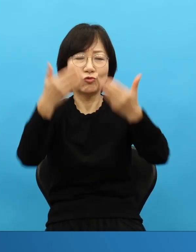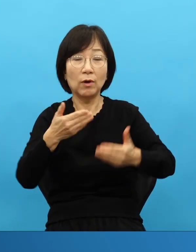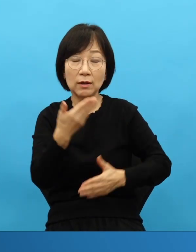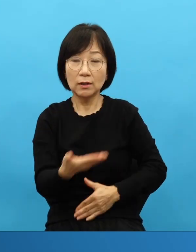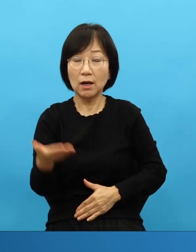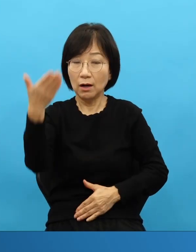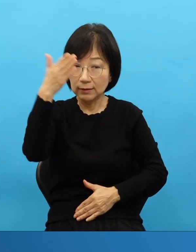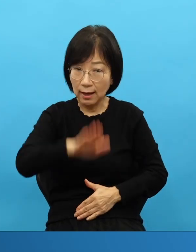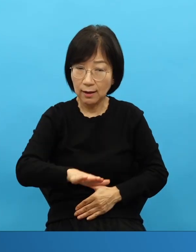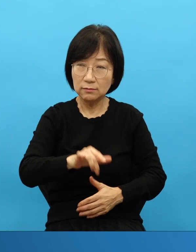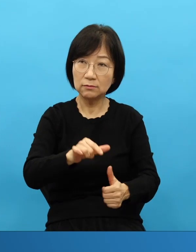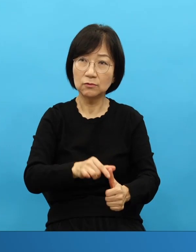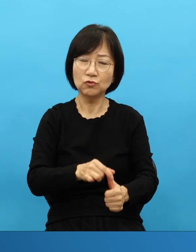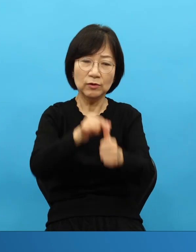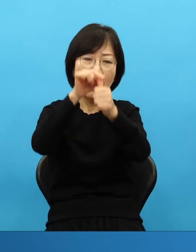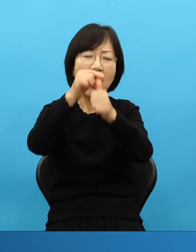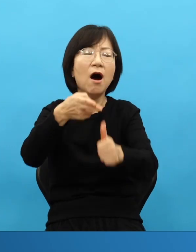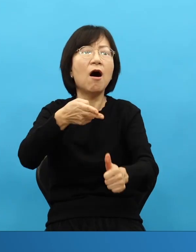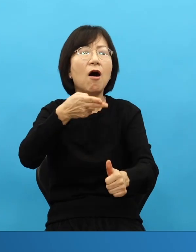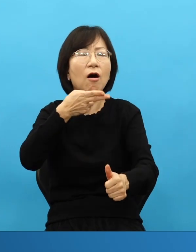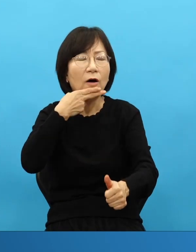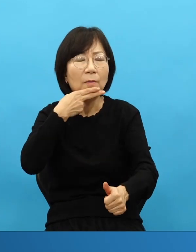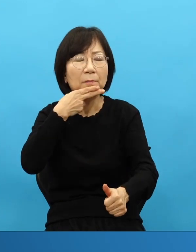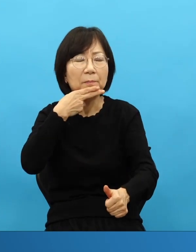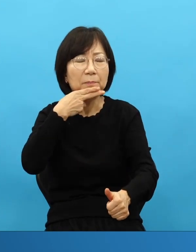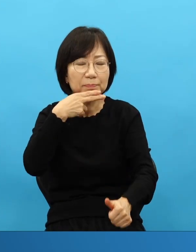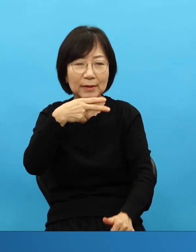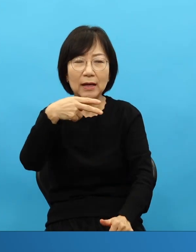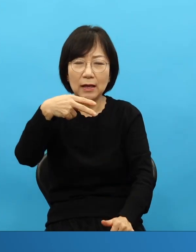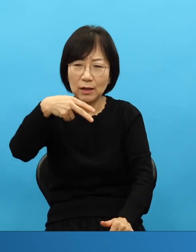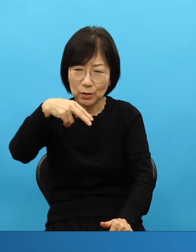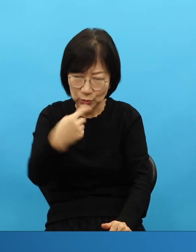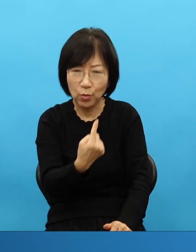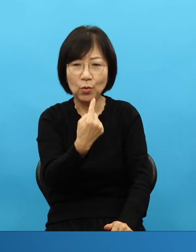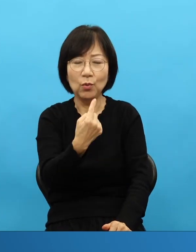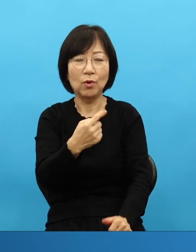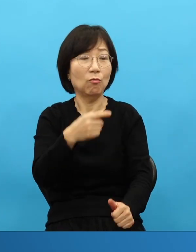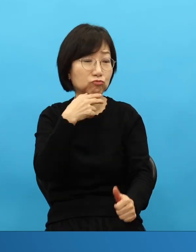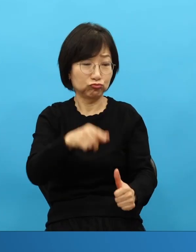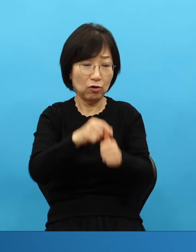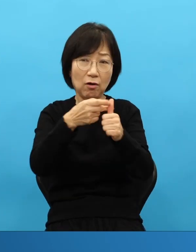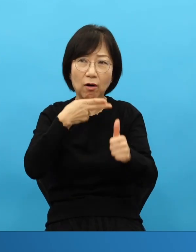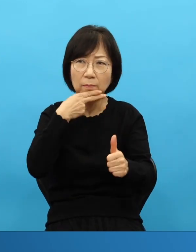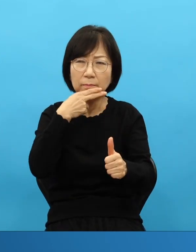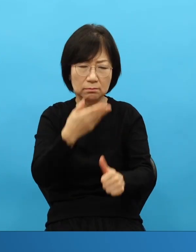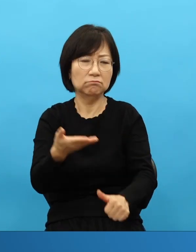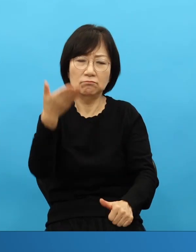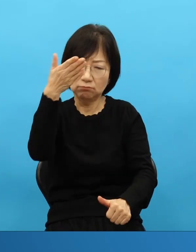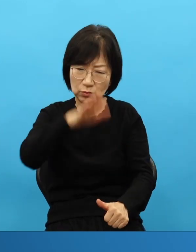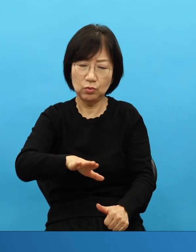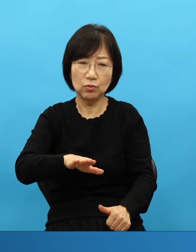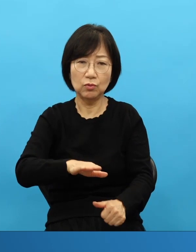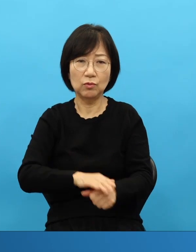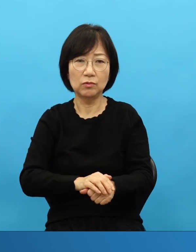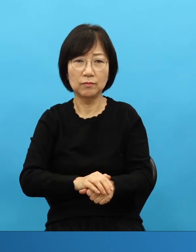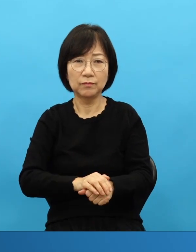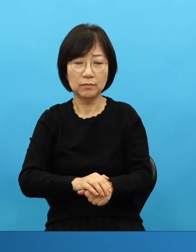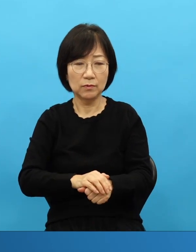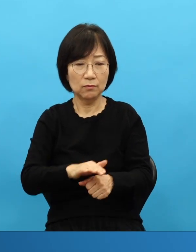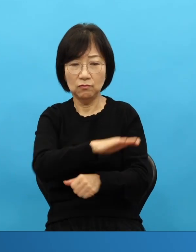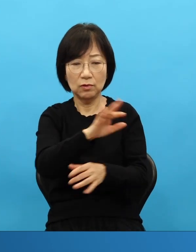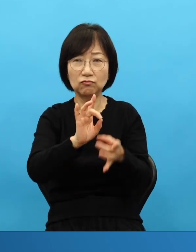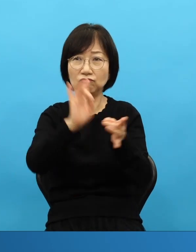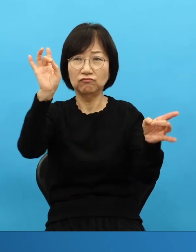if He does 우리는 not, 때문에란 건 없습니다. 그날지라도 and not because of, but He says even if He does not, 조수의 의인이지